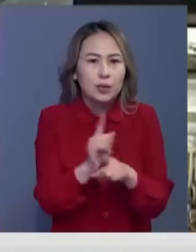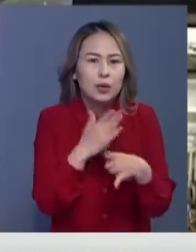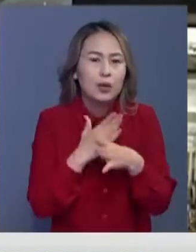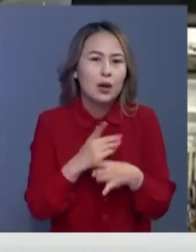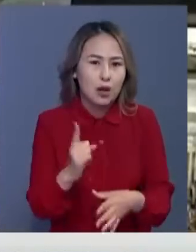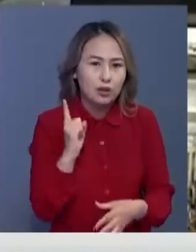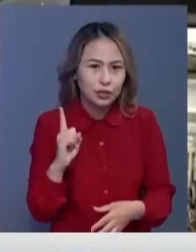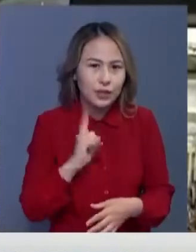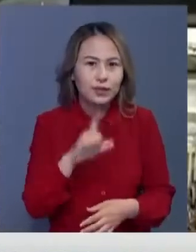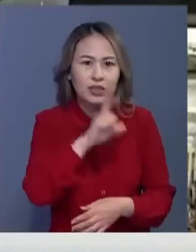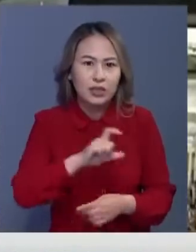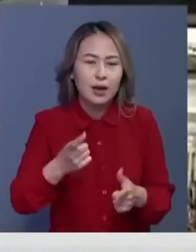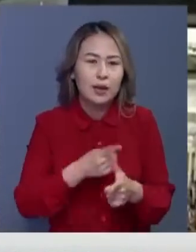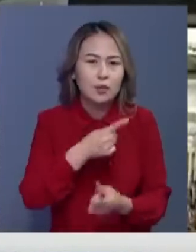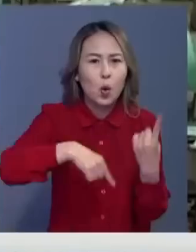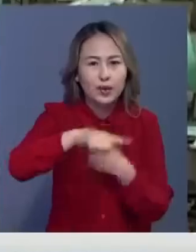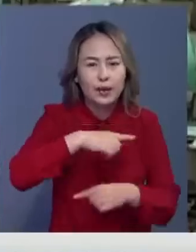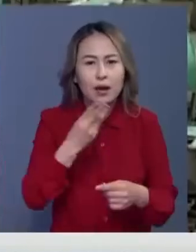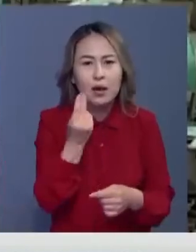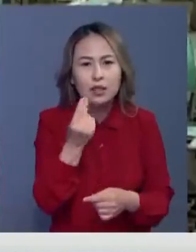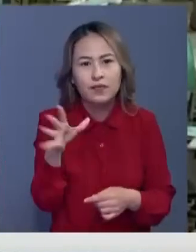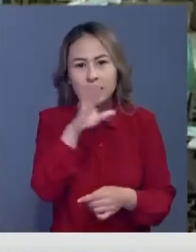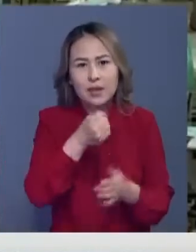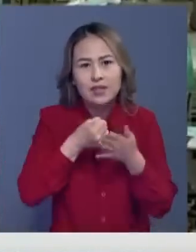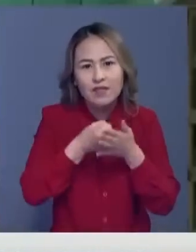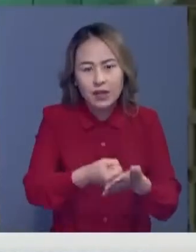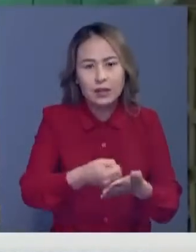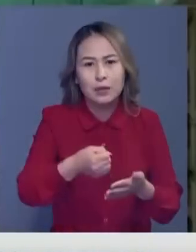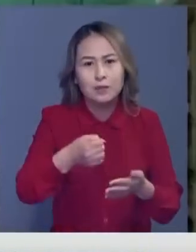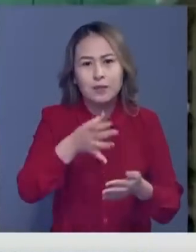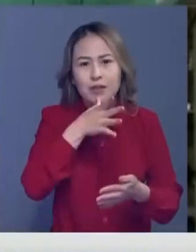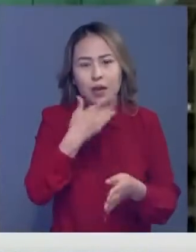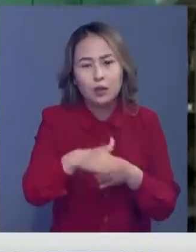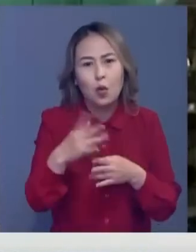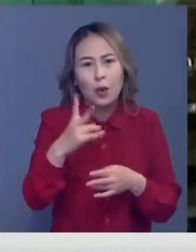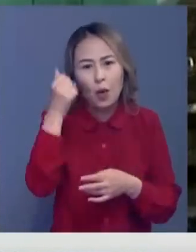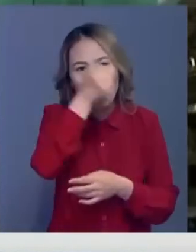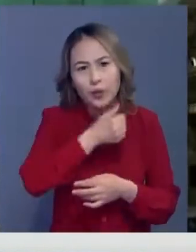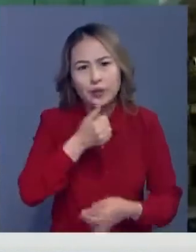күтіп отыр. Сарапшылардың болжамынша кәсіпорынның қаржы қыспағынан шығу үшін бірнеше жыл қажет.